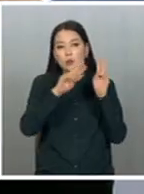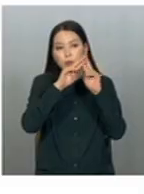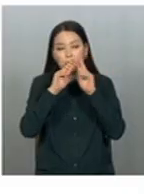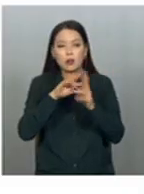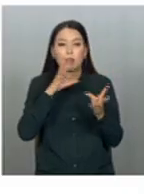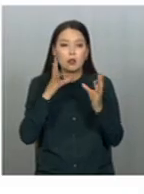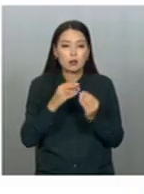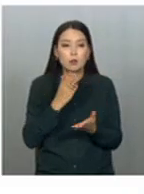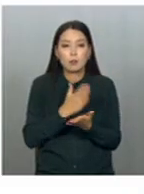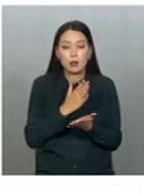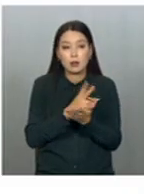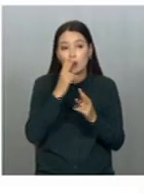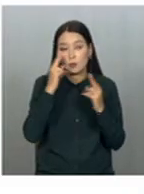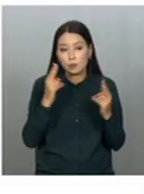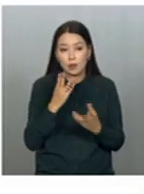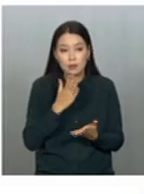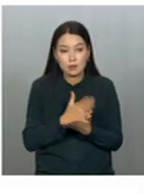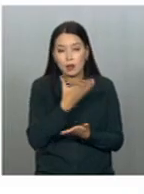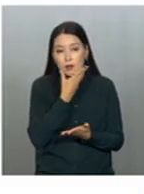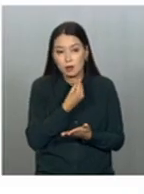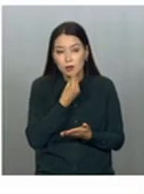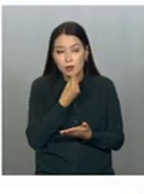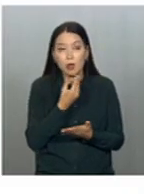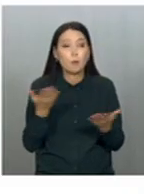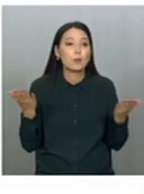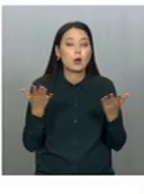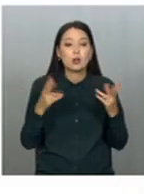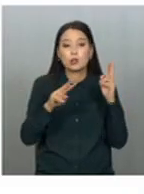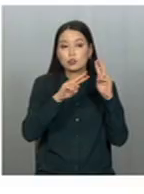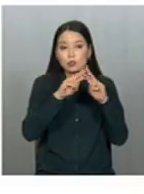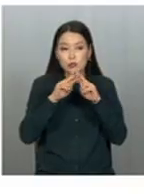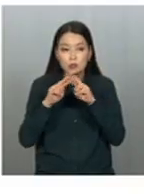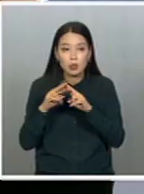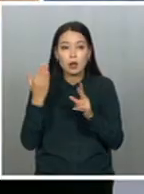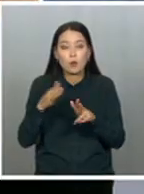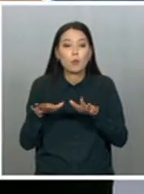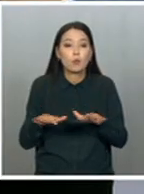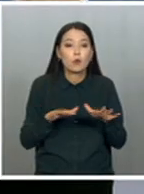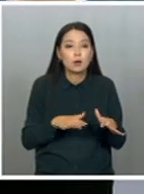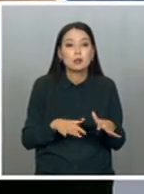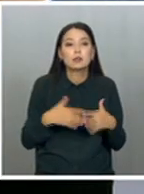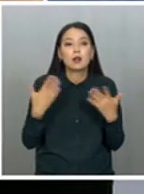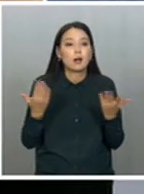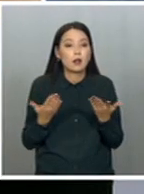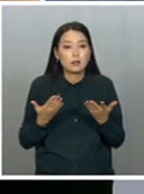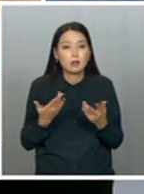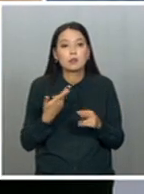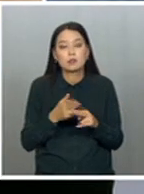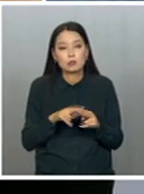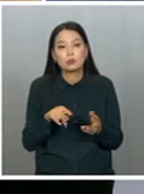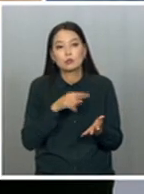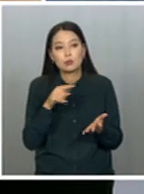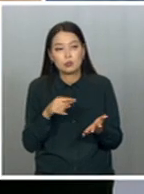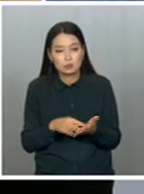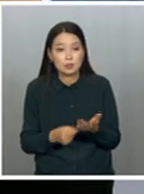екеніне куә боласыздар. Бұл қандай жұлдыздар? Олардың орналасу реттілігі қандай деген сұрақтар